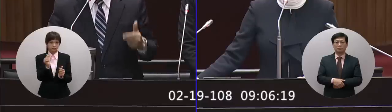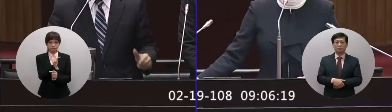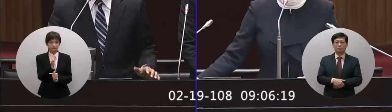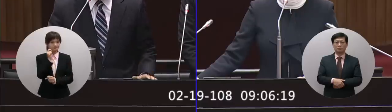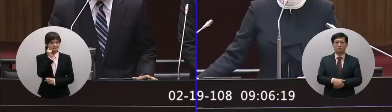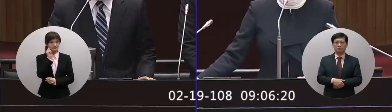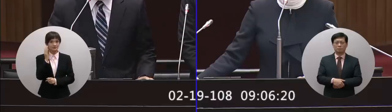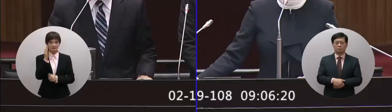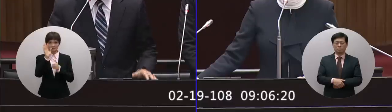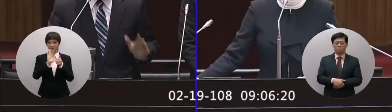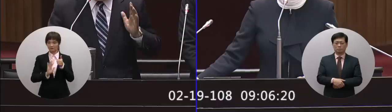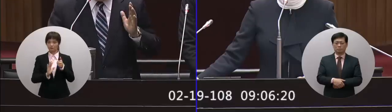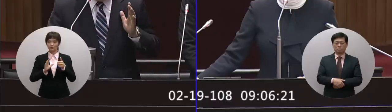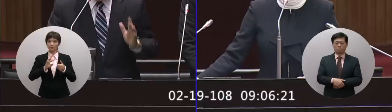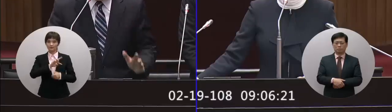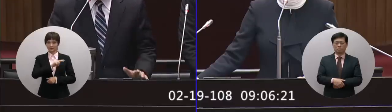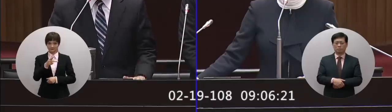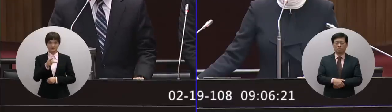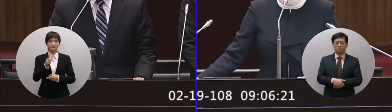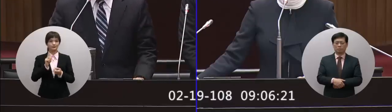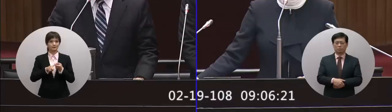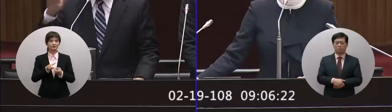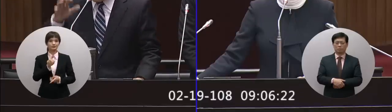态度是转变了，至少